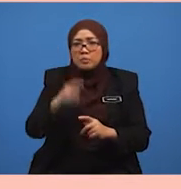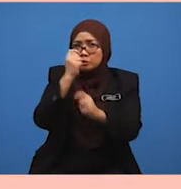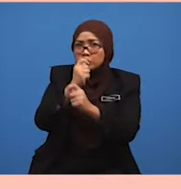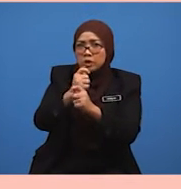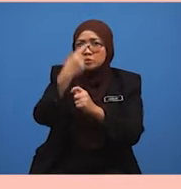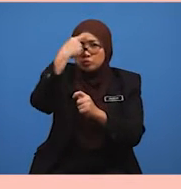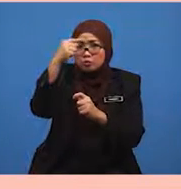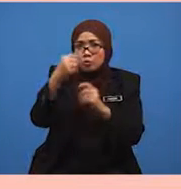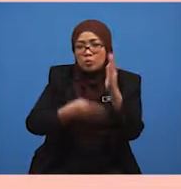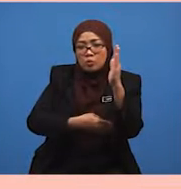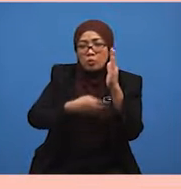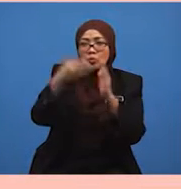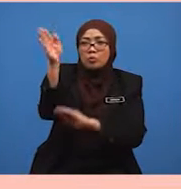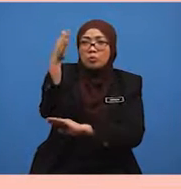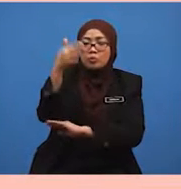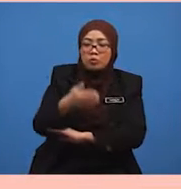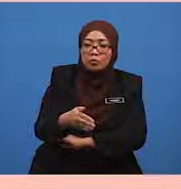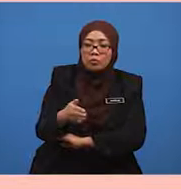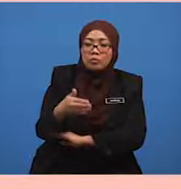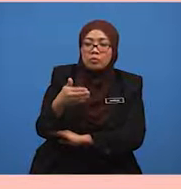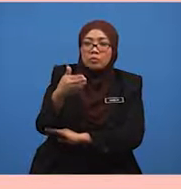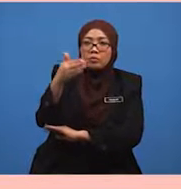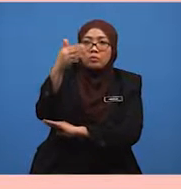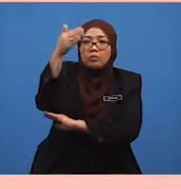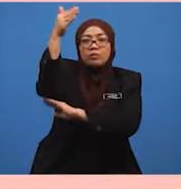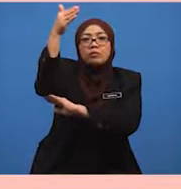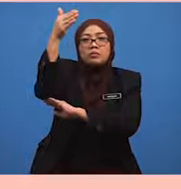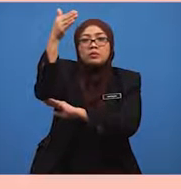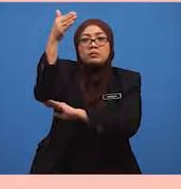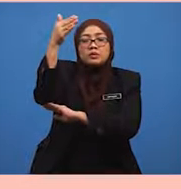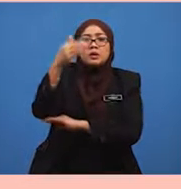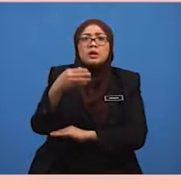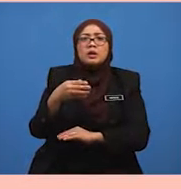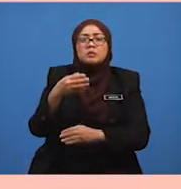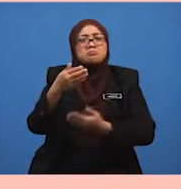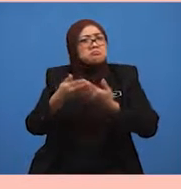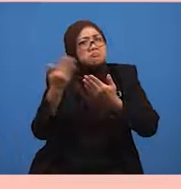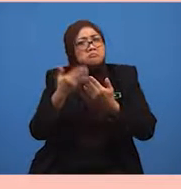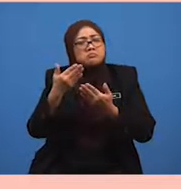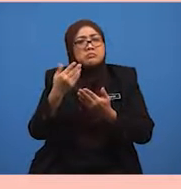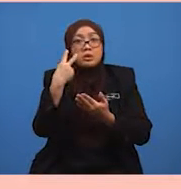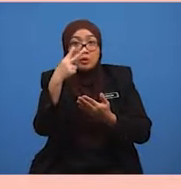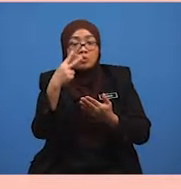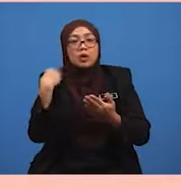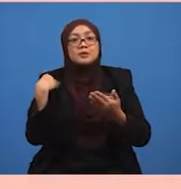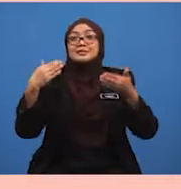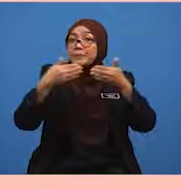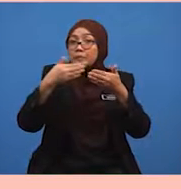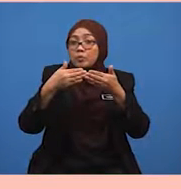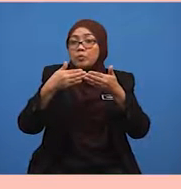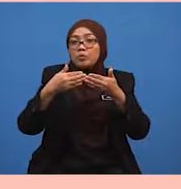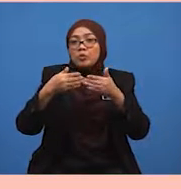yang telah disambungkan dengan bendera ke bawah dan bendera